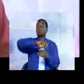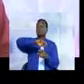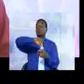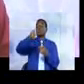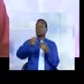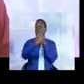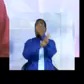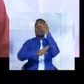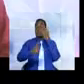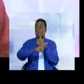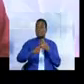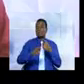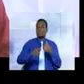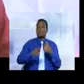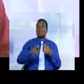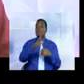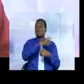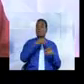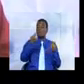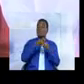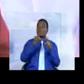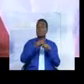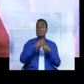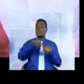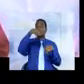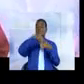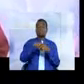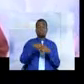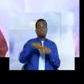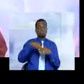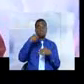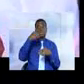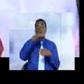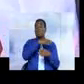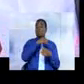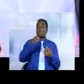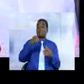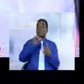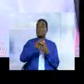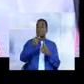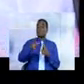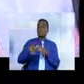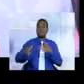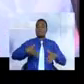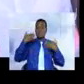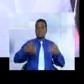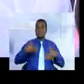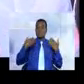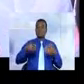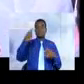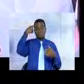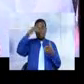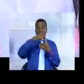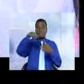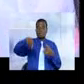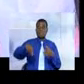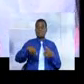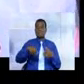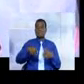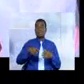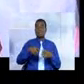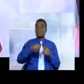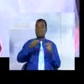donc Sakassou et même Béoumé bientôt, et ceci me fait plaisir. Je crois que c'est un acte